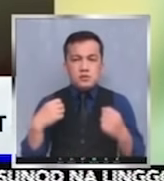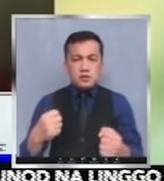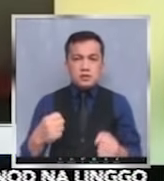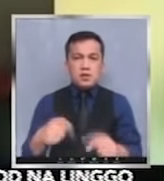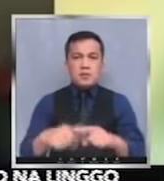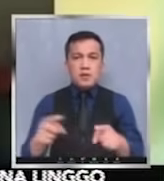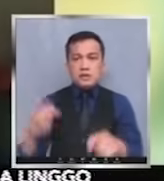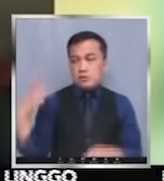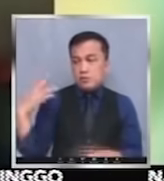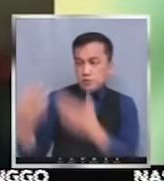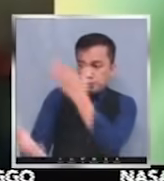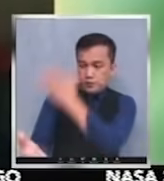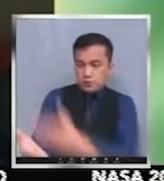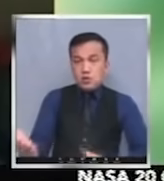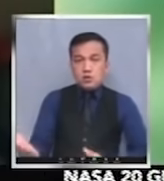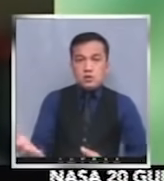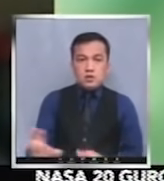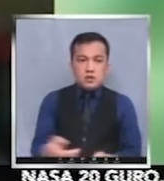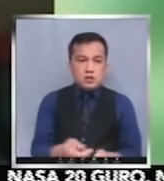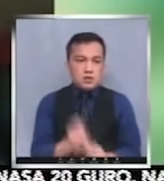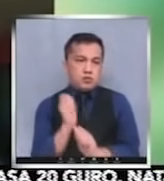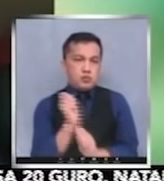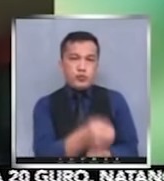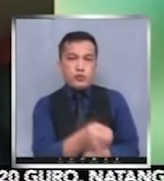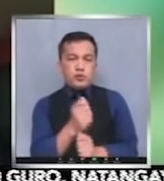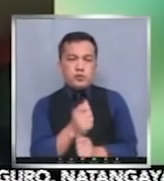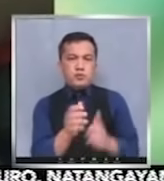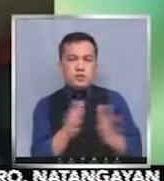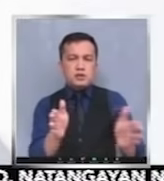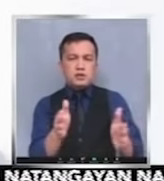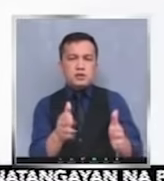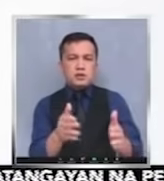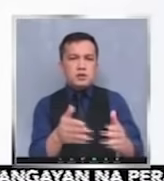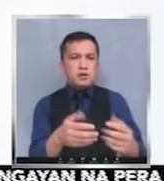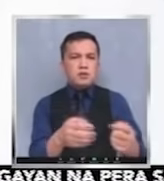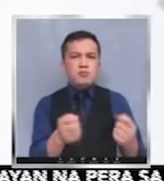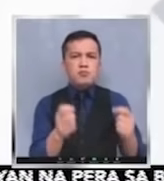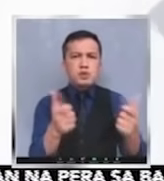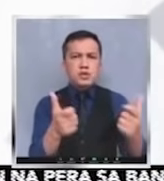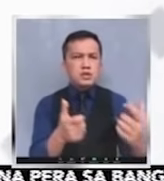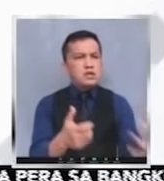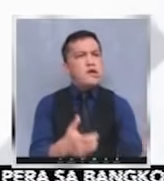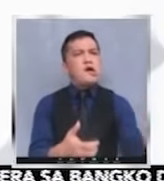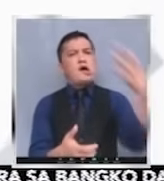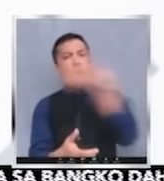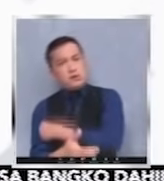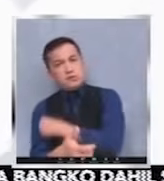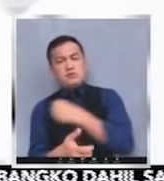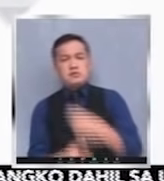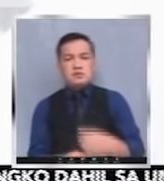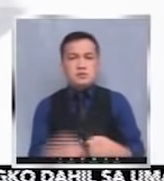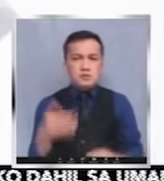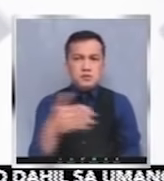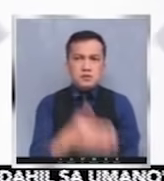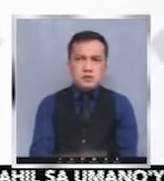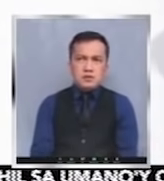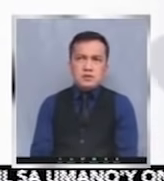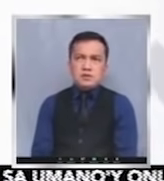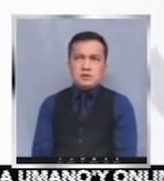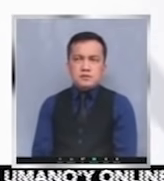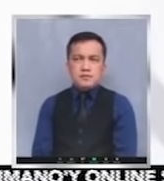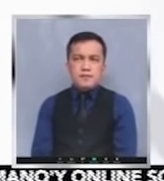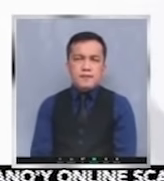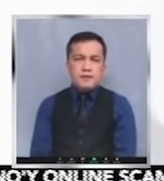Ruben, nakabingwit siya ng malaking isda nang biglang sinakmal siya ng pating. Yan si Tari nga niya ay pating. Yan si Tari